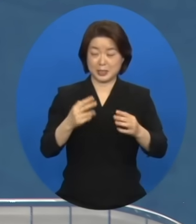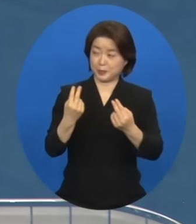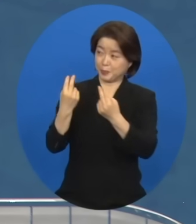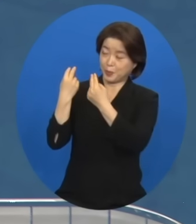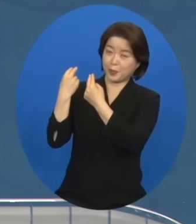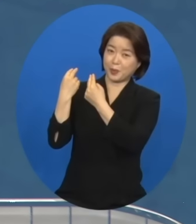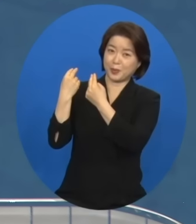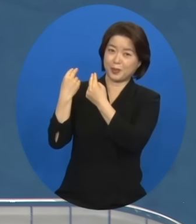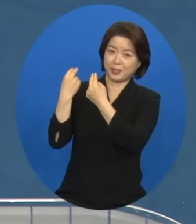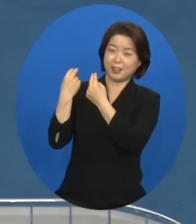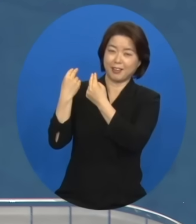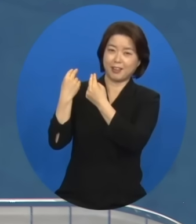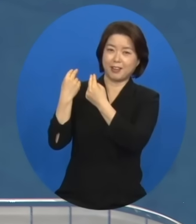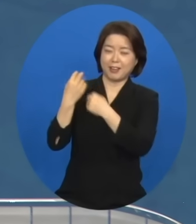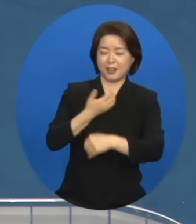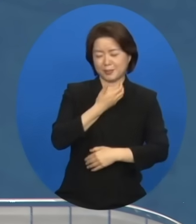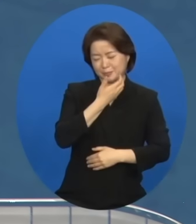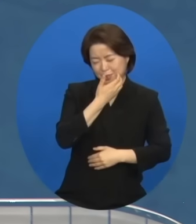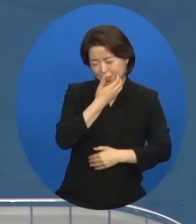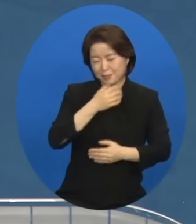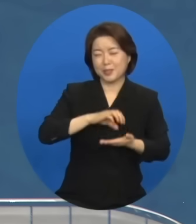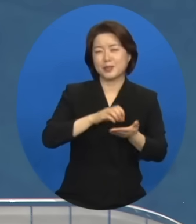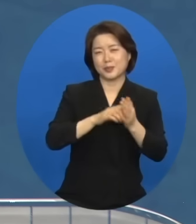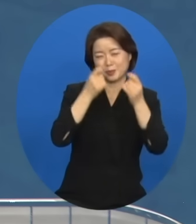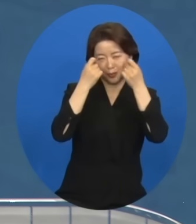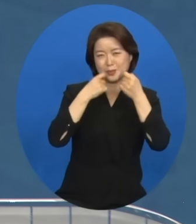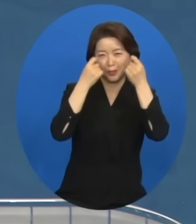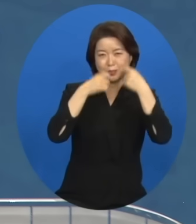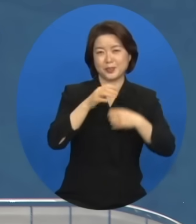보면 창피할 정도입니다.